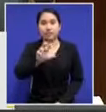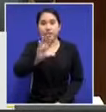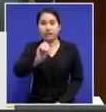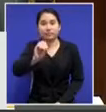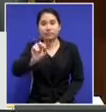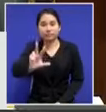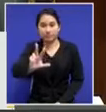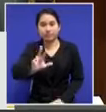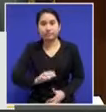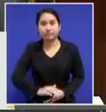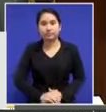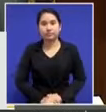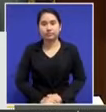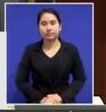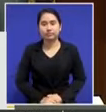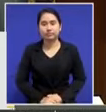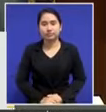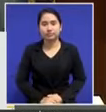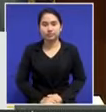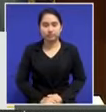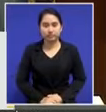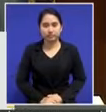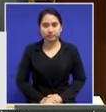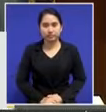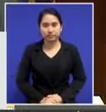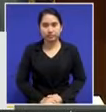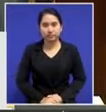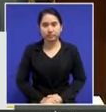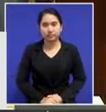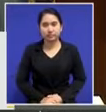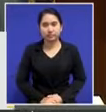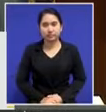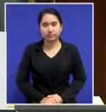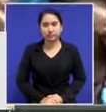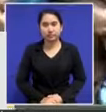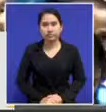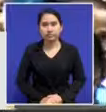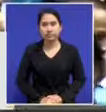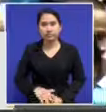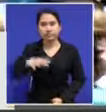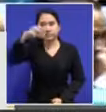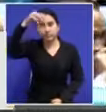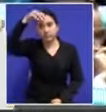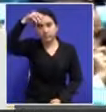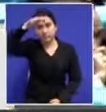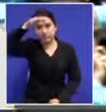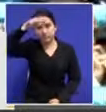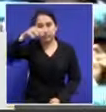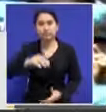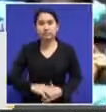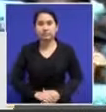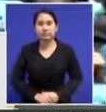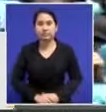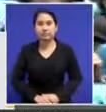353นางพรเพ็ญบุญสิริวัฒนกุล นายธนาธรจึงรุ่งเรื